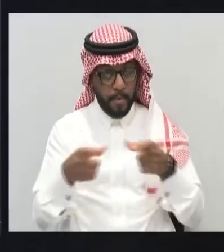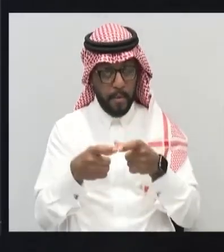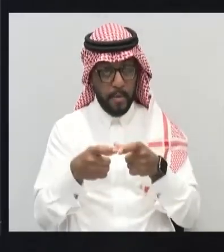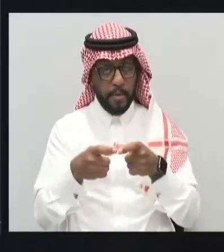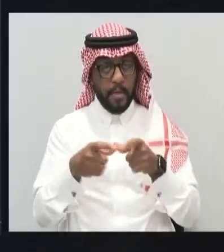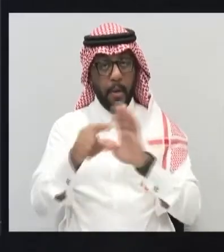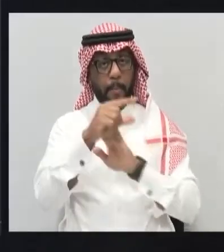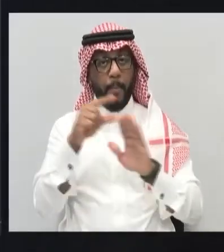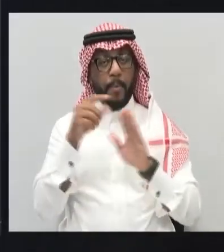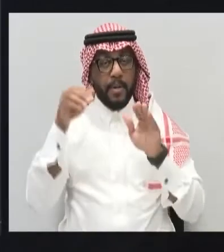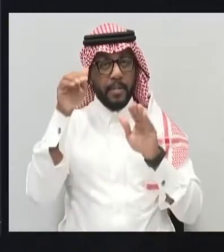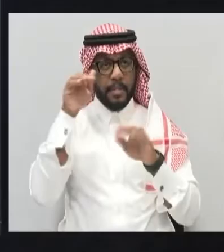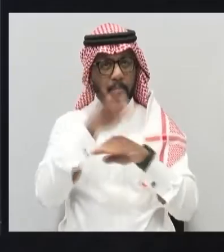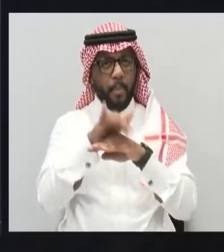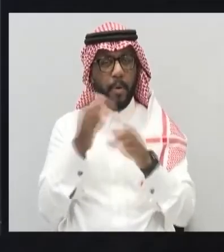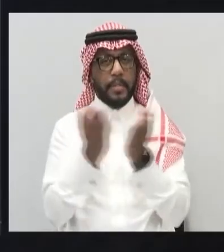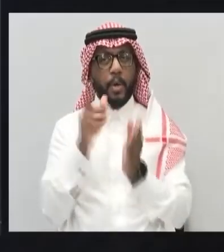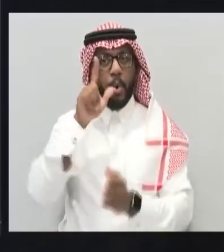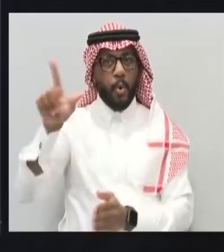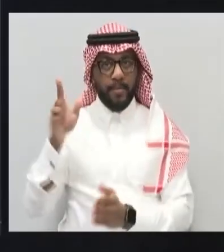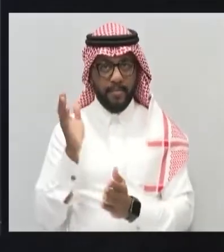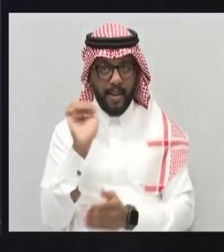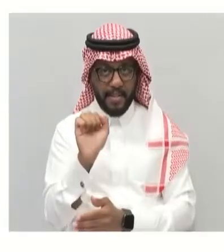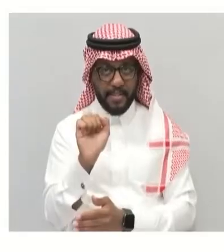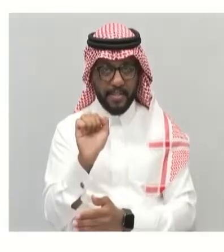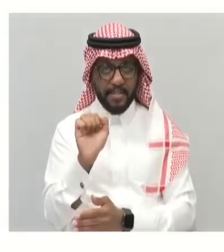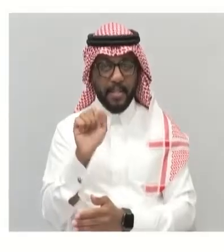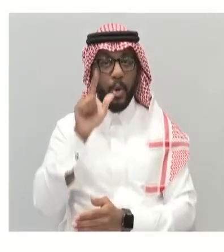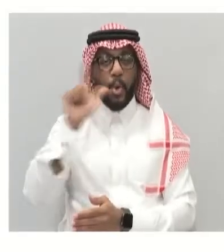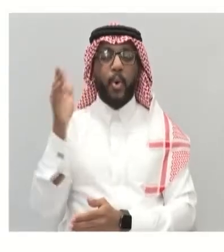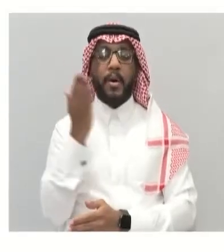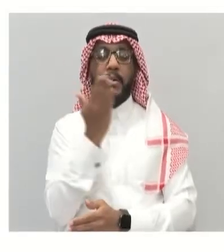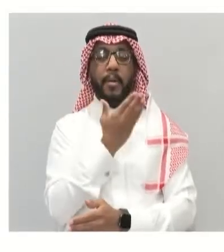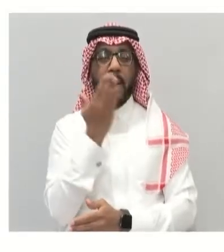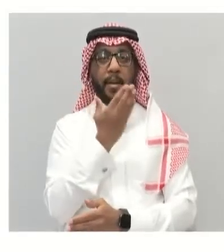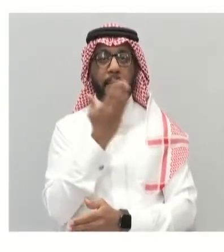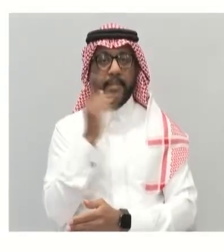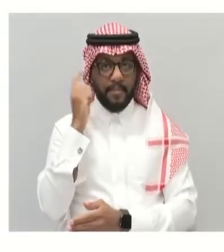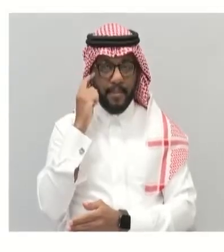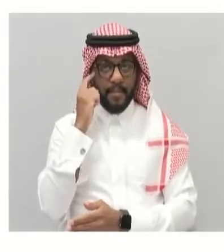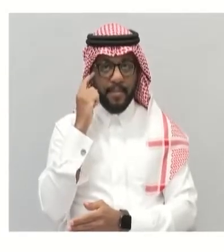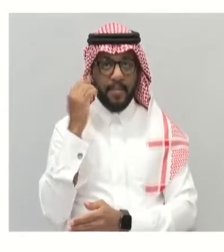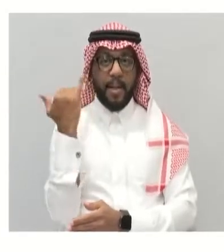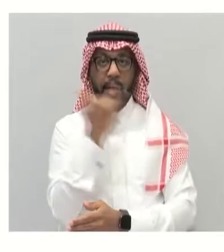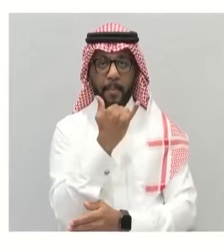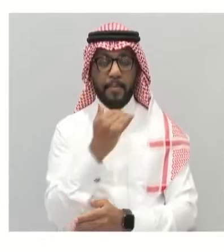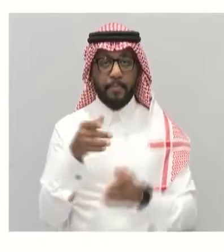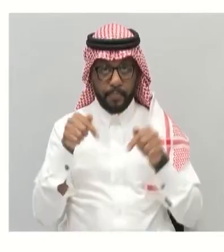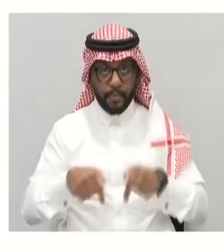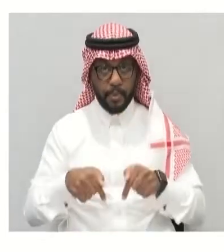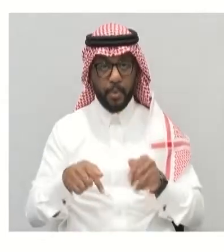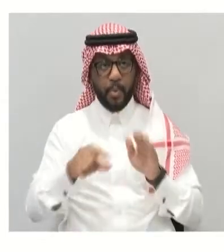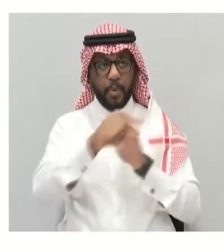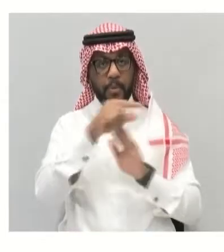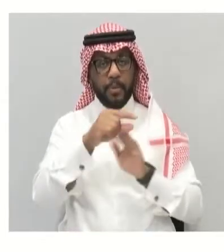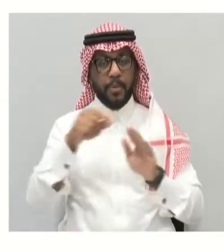سنتناول فيه ان شاء الله تعالى درس الحال وهو الوظيفه النحويه التي سندرسها اليوم ولكن قبل ان